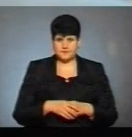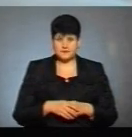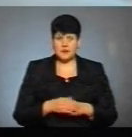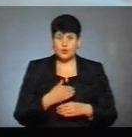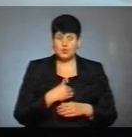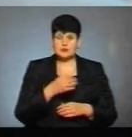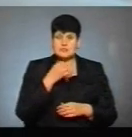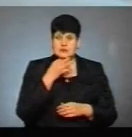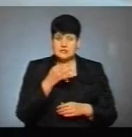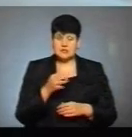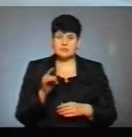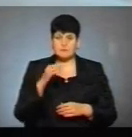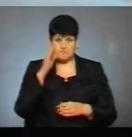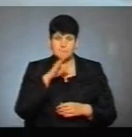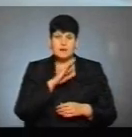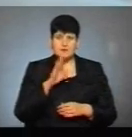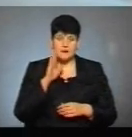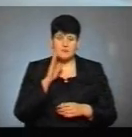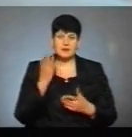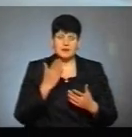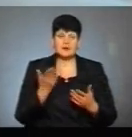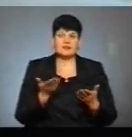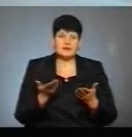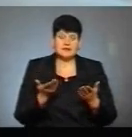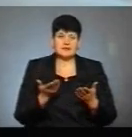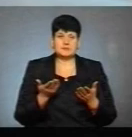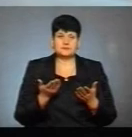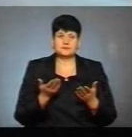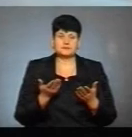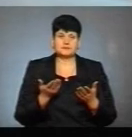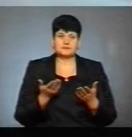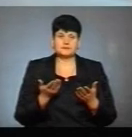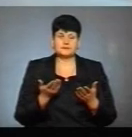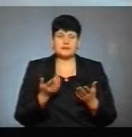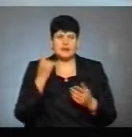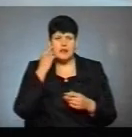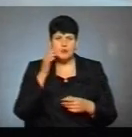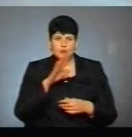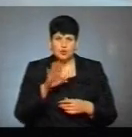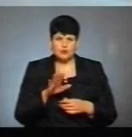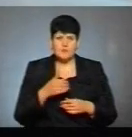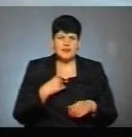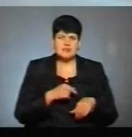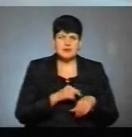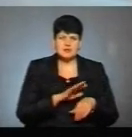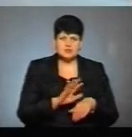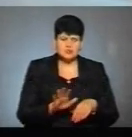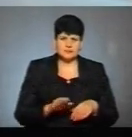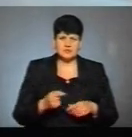хочу сказати батькам, які безпечні, які навіть не думають, мене це не коснеться, не